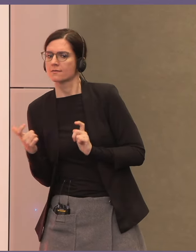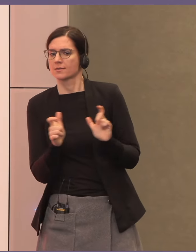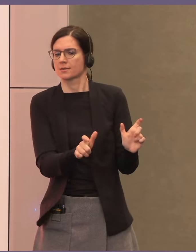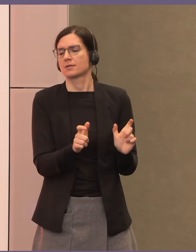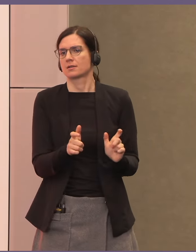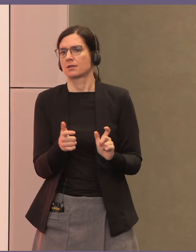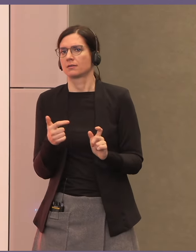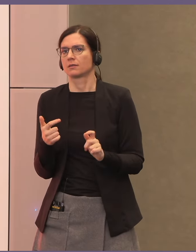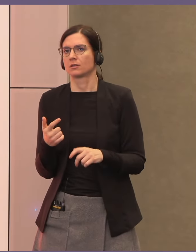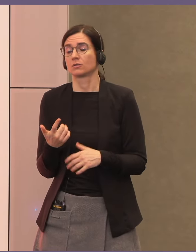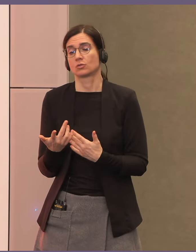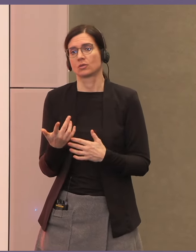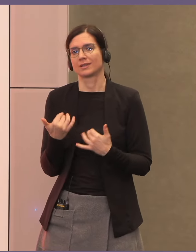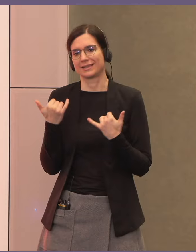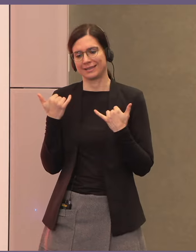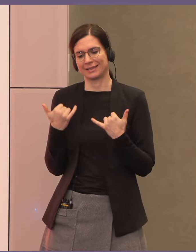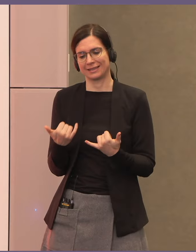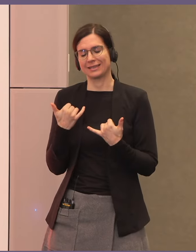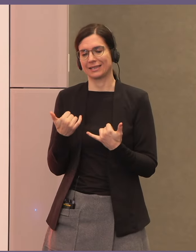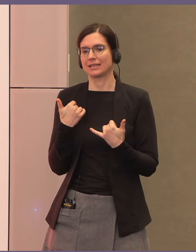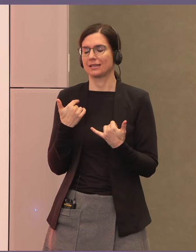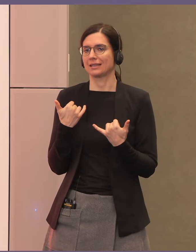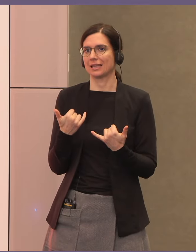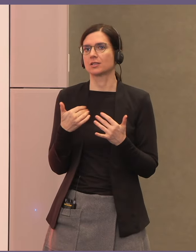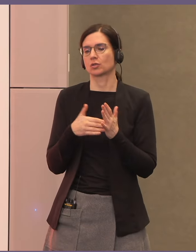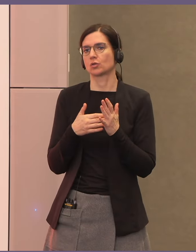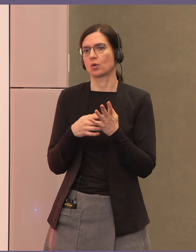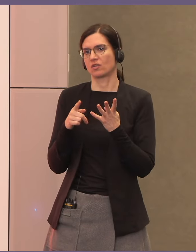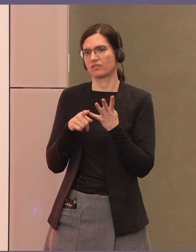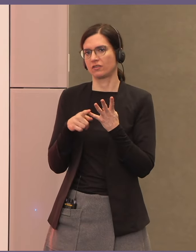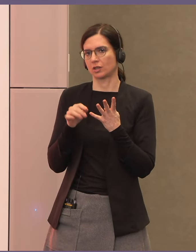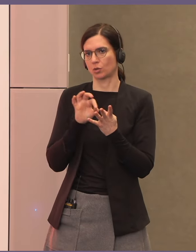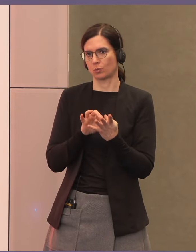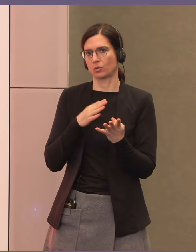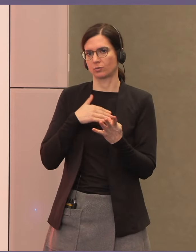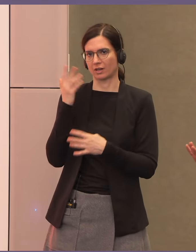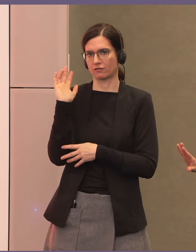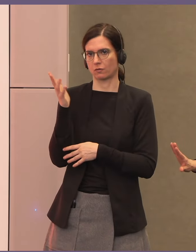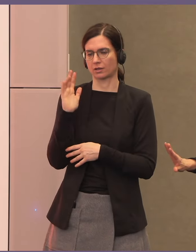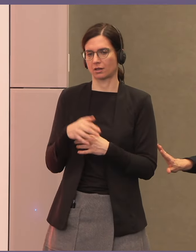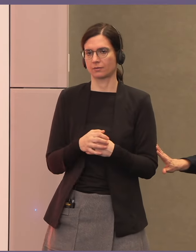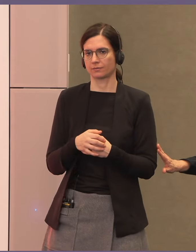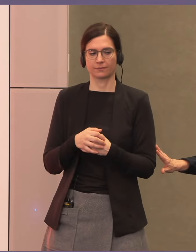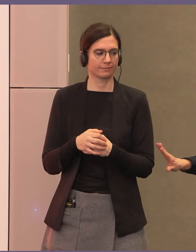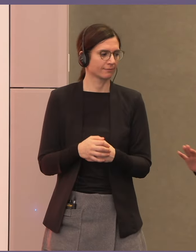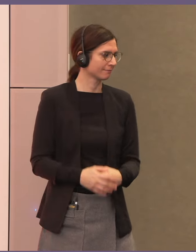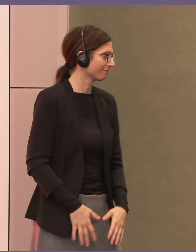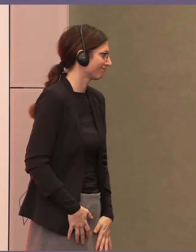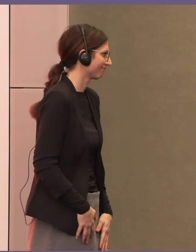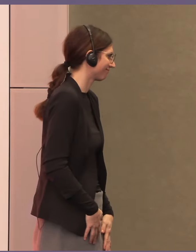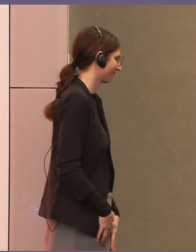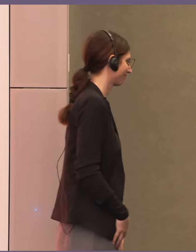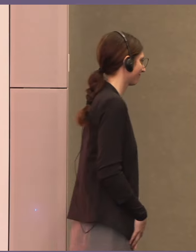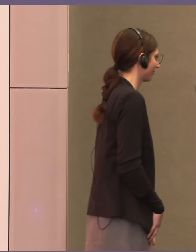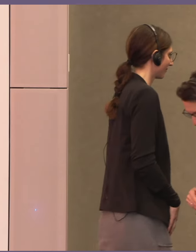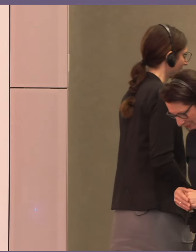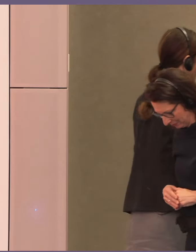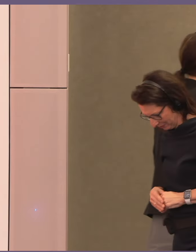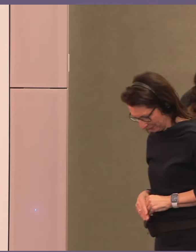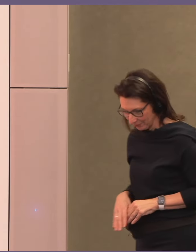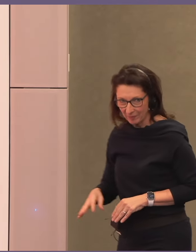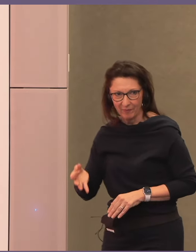vierten und für diesen Vortrag letzten Erkenntnis bringt. Frauen müssen breite Allianzen beziehungsweise